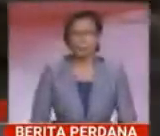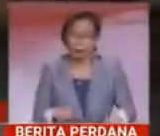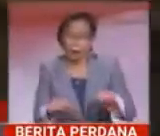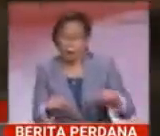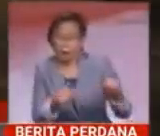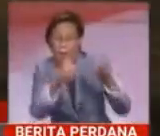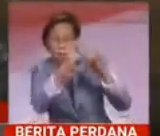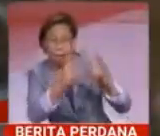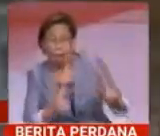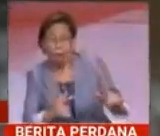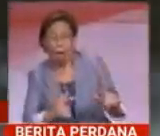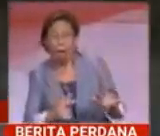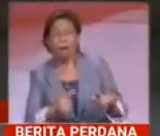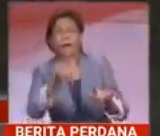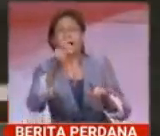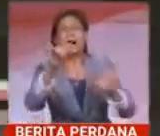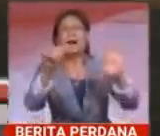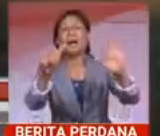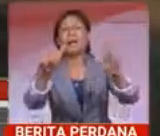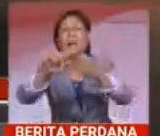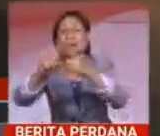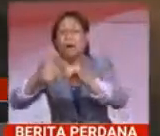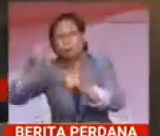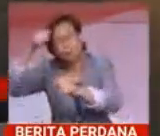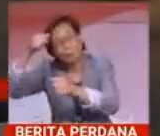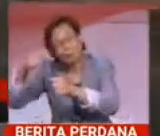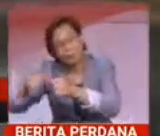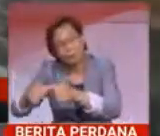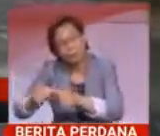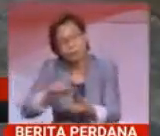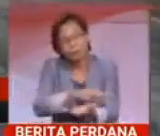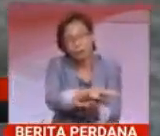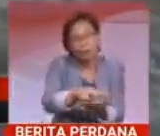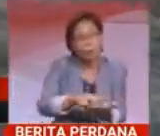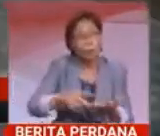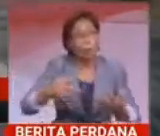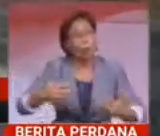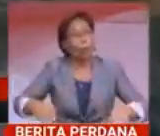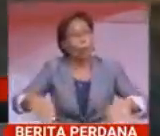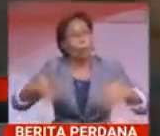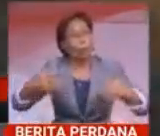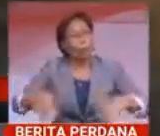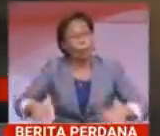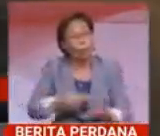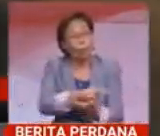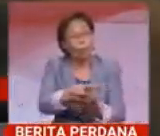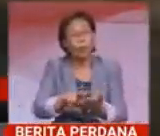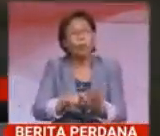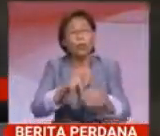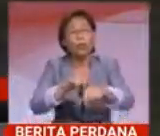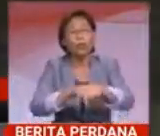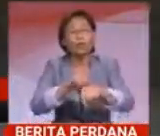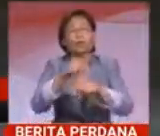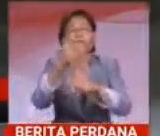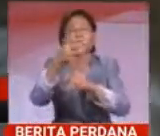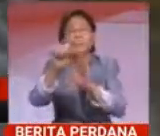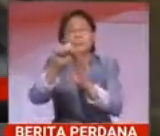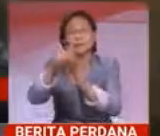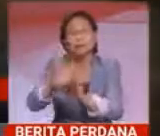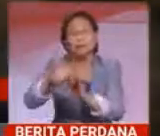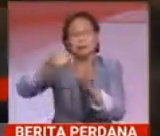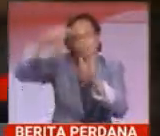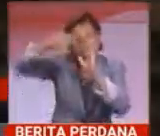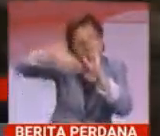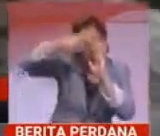Aktiviti perkhemahan 6 sahabat diabadikan dalam satu video luar biasa. Video berdurasi 15 saat itu dirakam